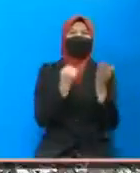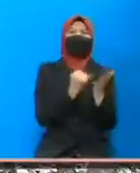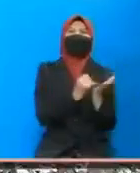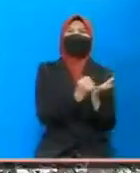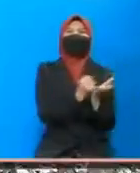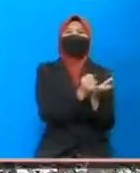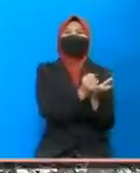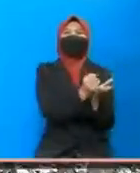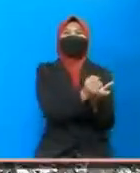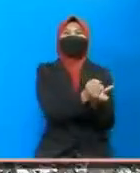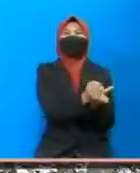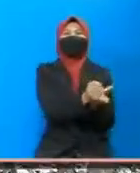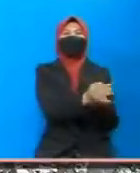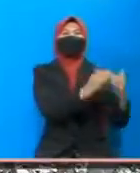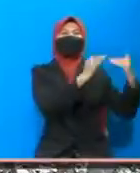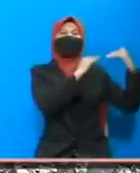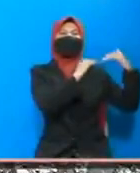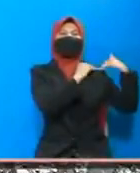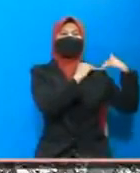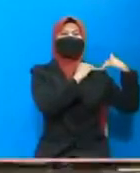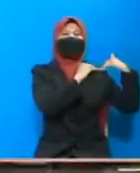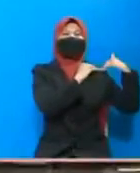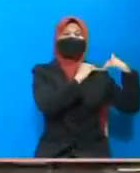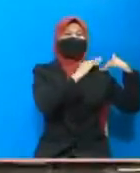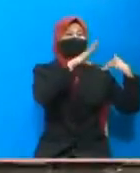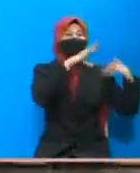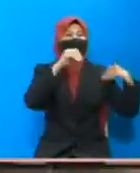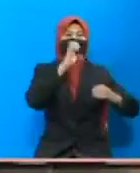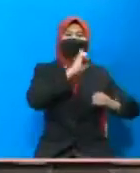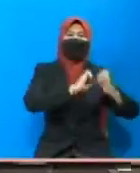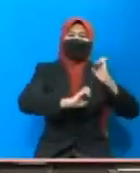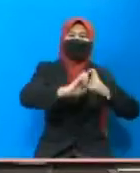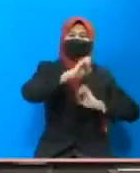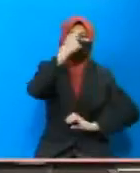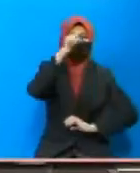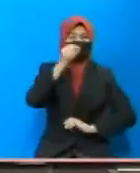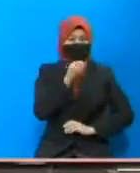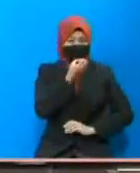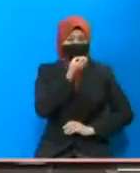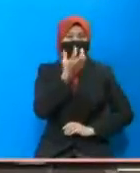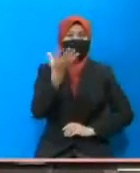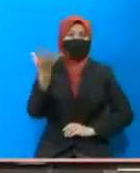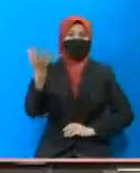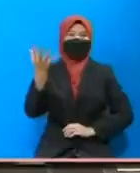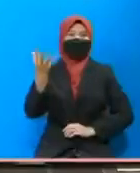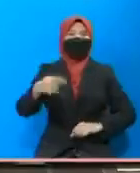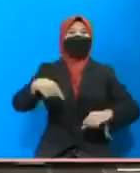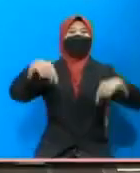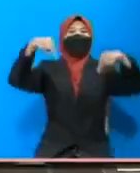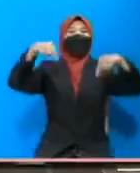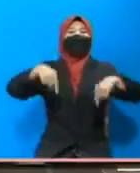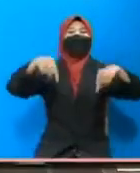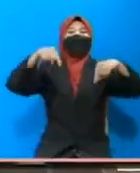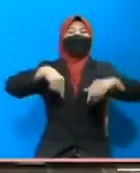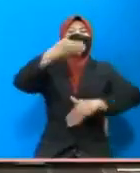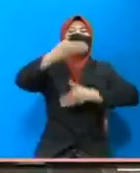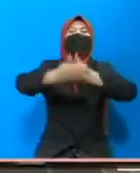keikhlasan, tanggungjawab dan etika untuk menyatakan ini dalam